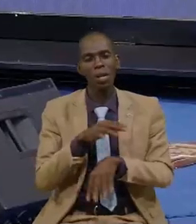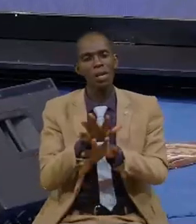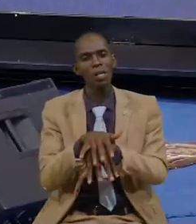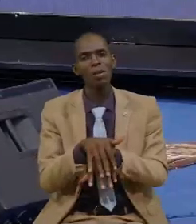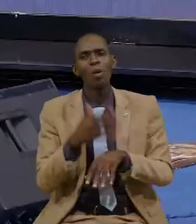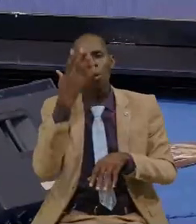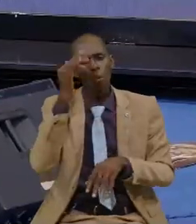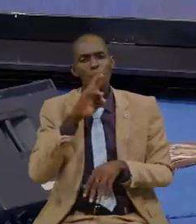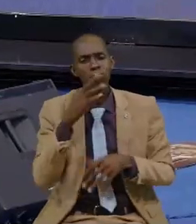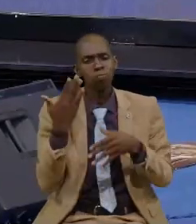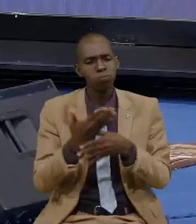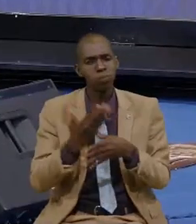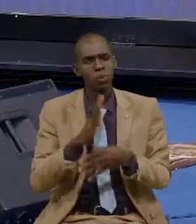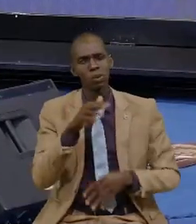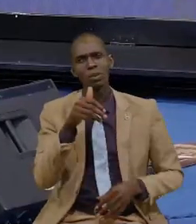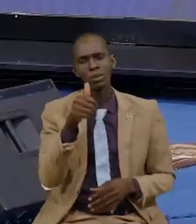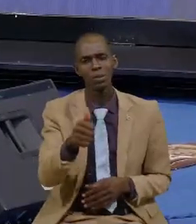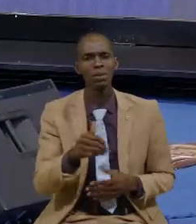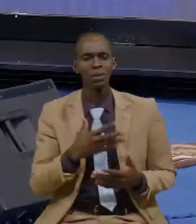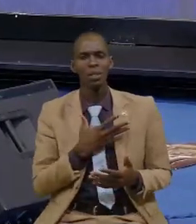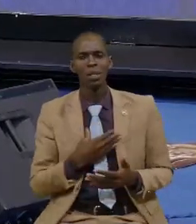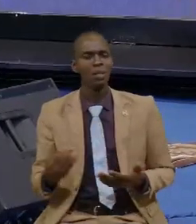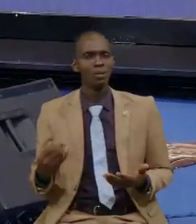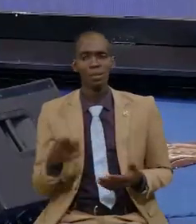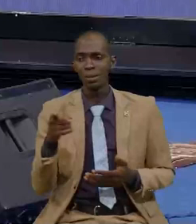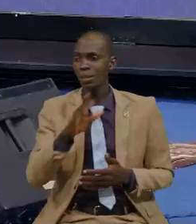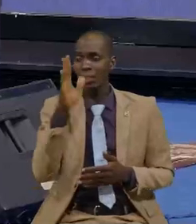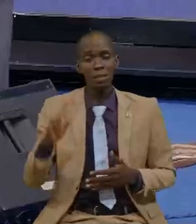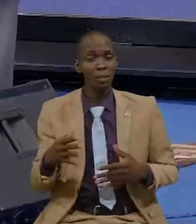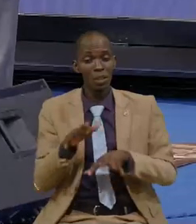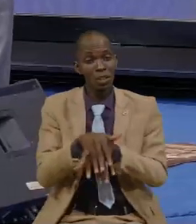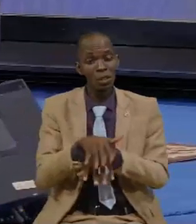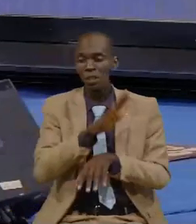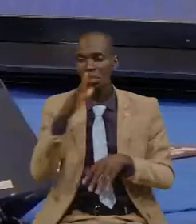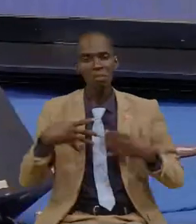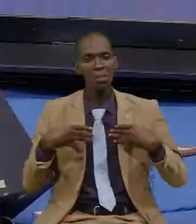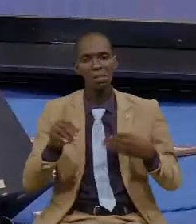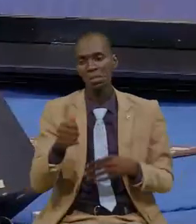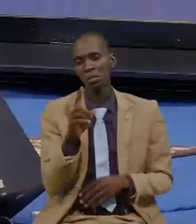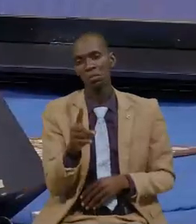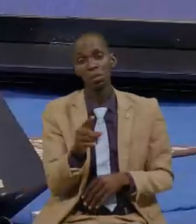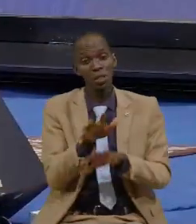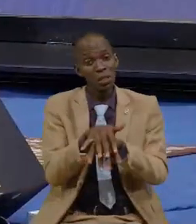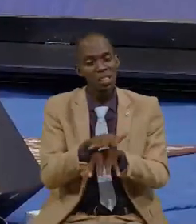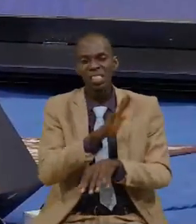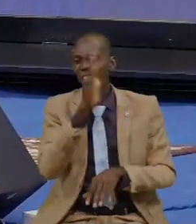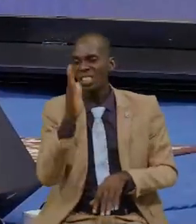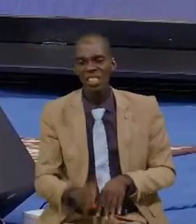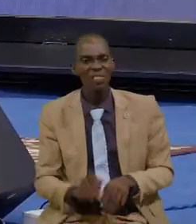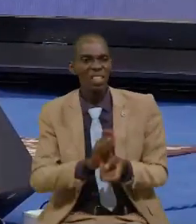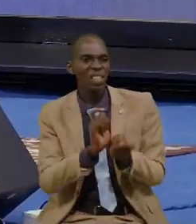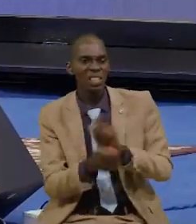et l'hypocrisie. Pourquoi vous allez vous déranger? Parce que l'hypocrisie ou bien l'hypocrite ne